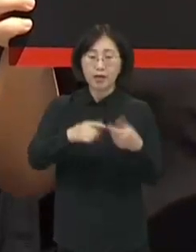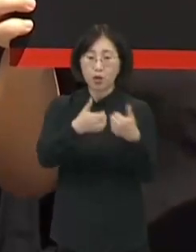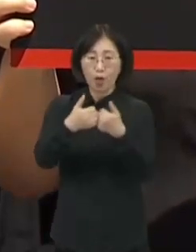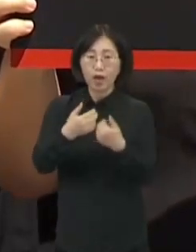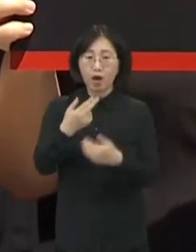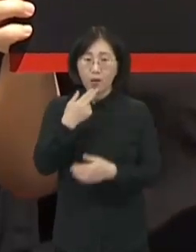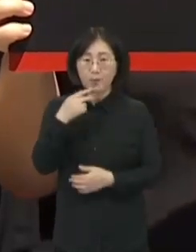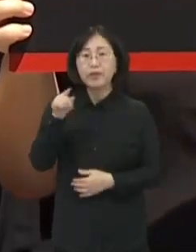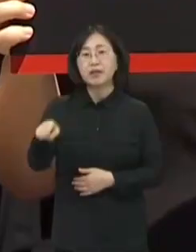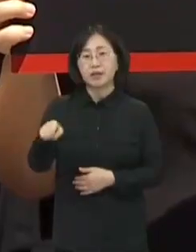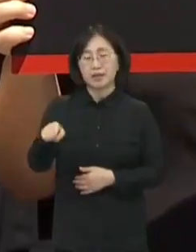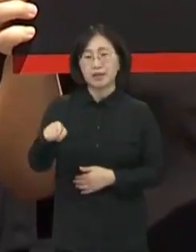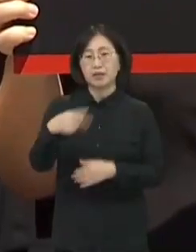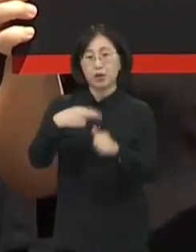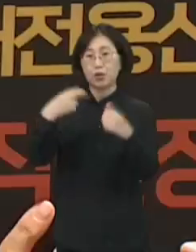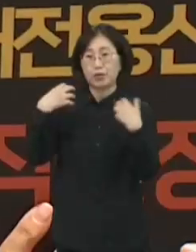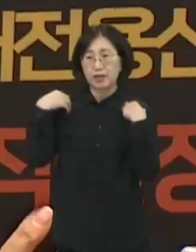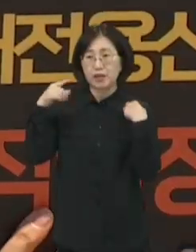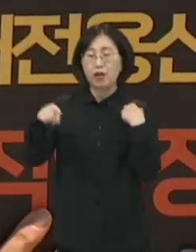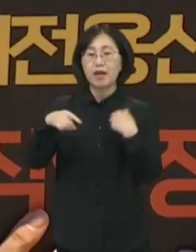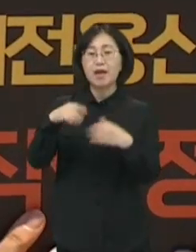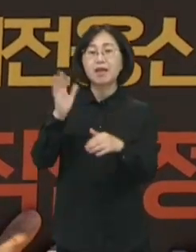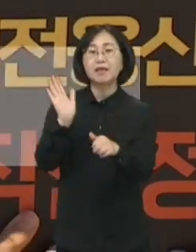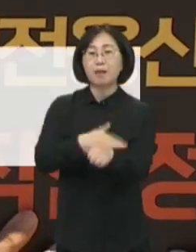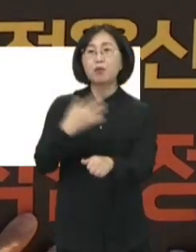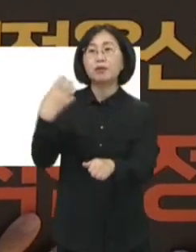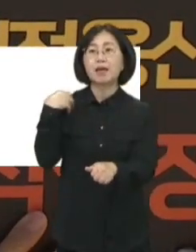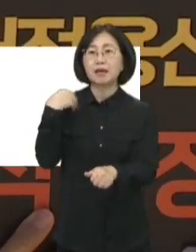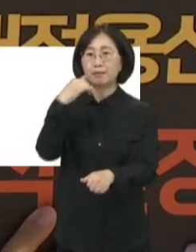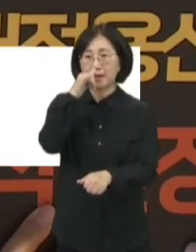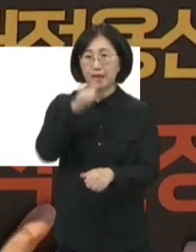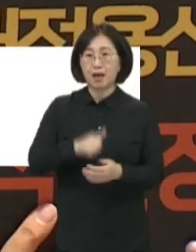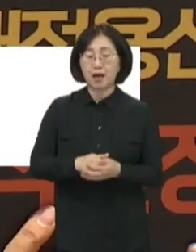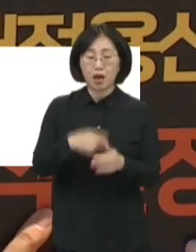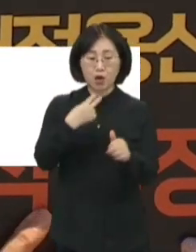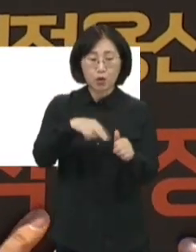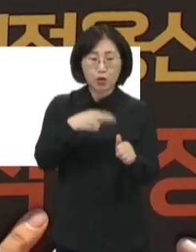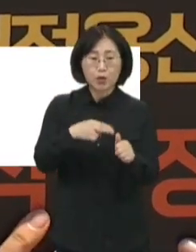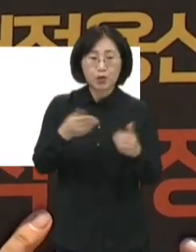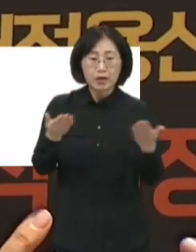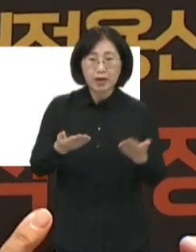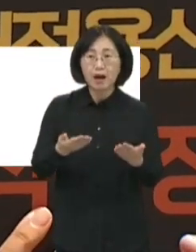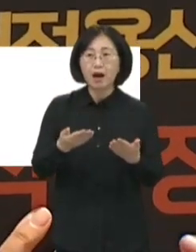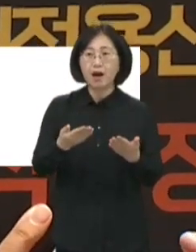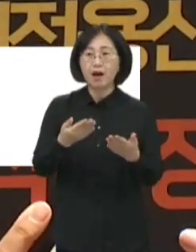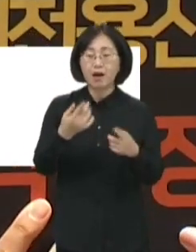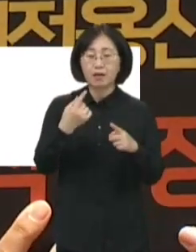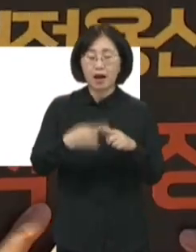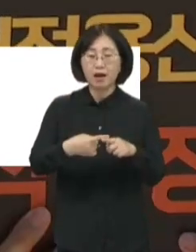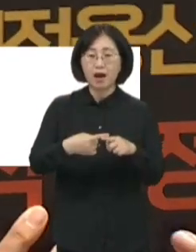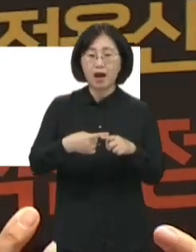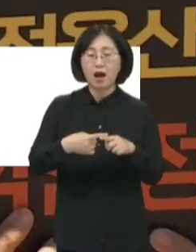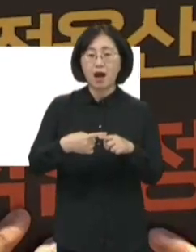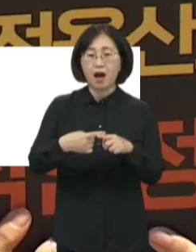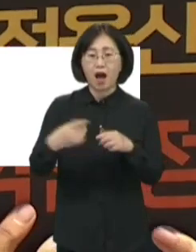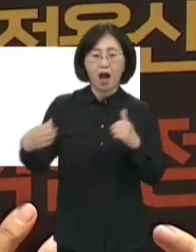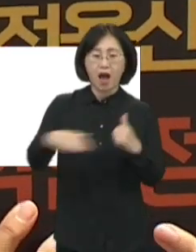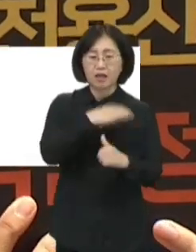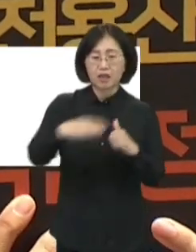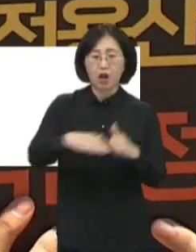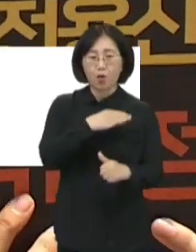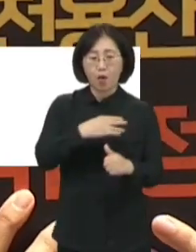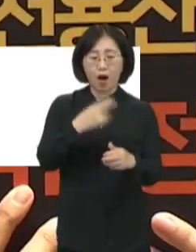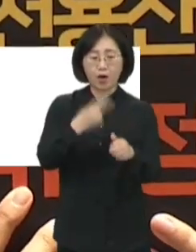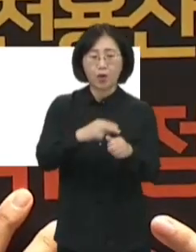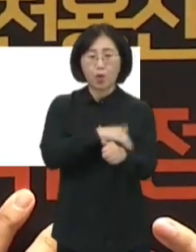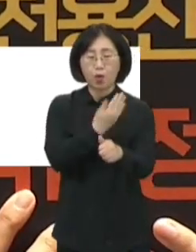책임이 크다고 지적했습니다 교육이라는 중요한 가치를 하다 악성과 건로